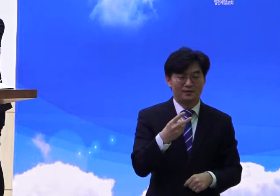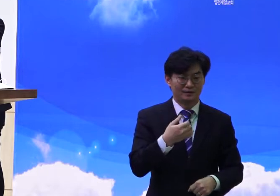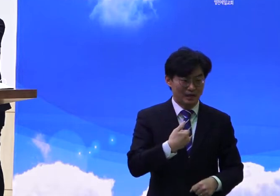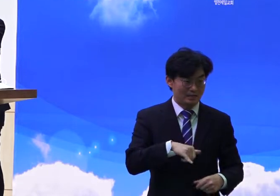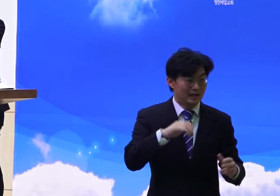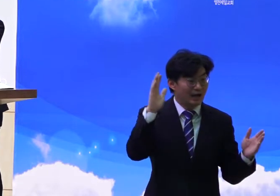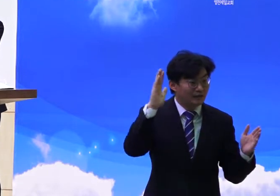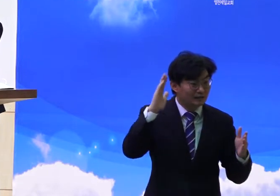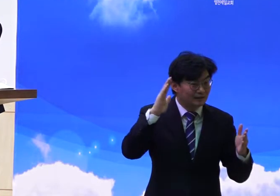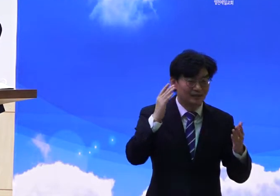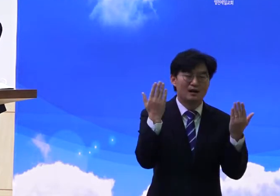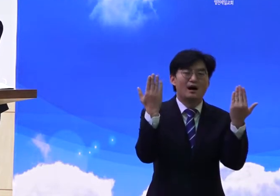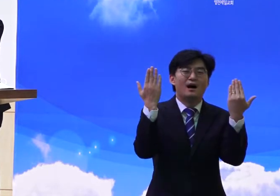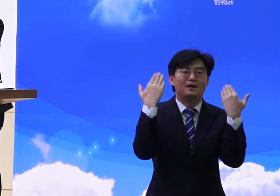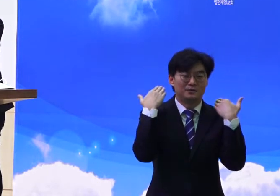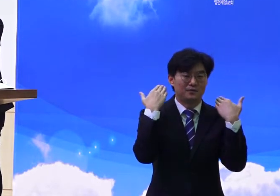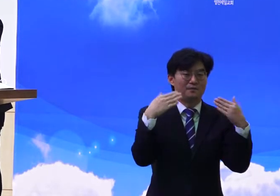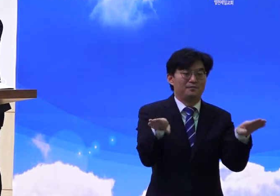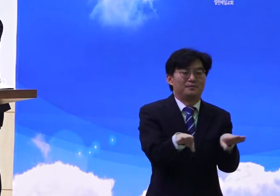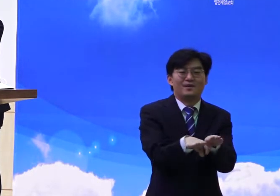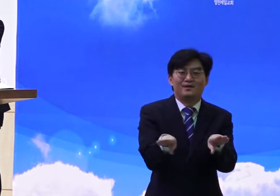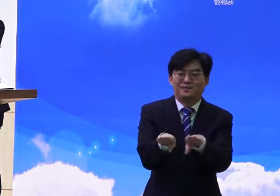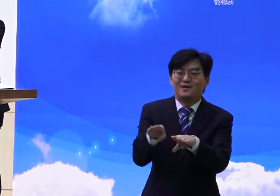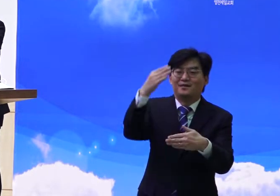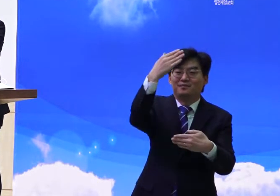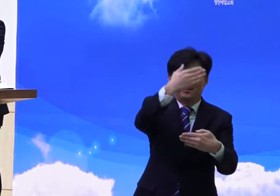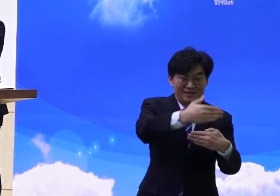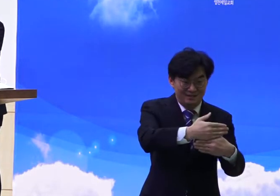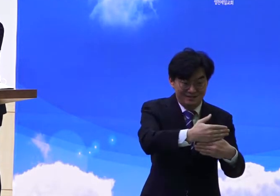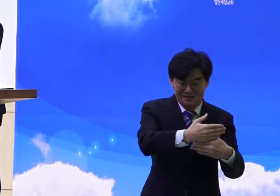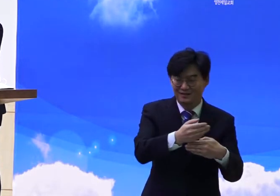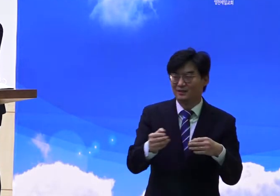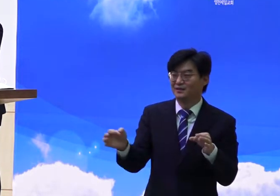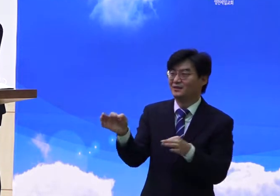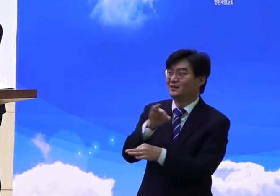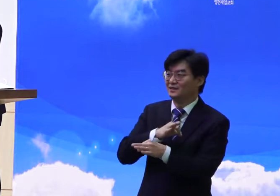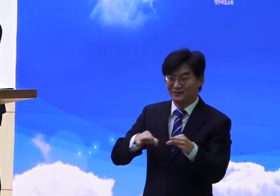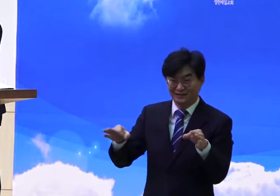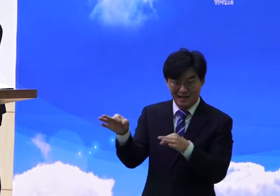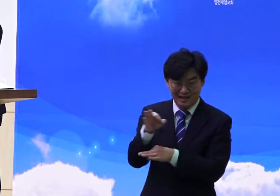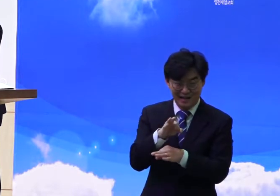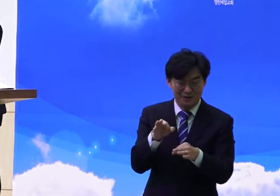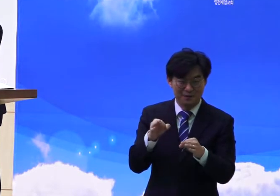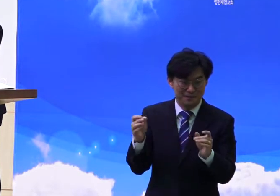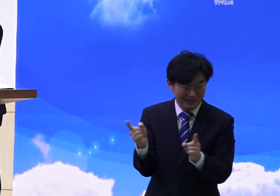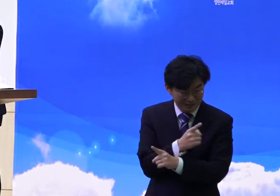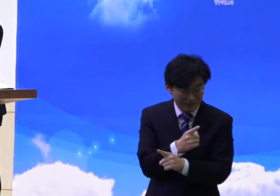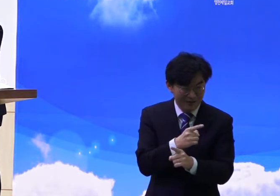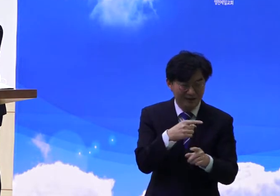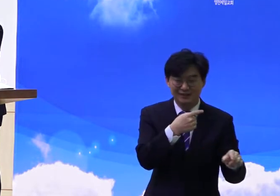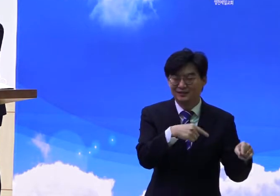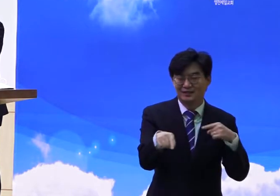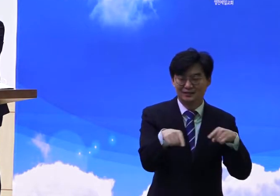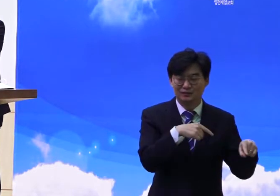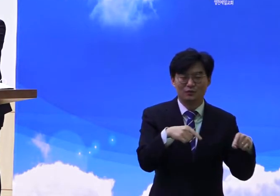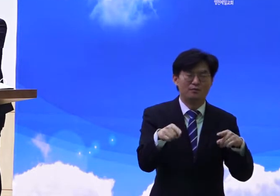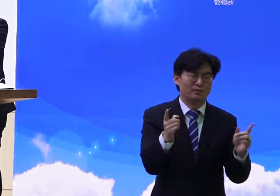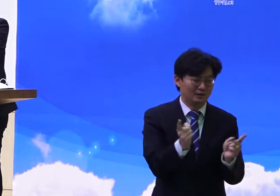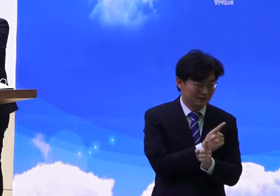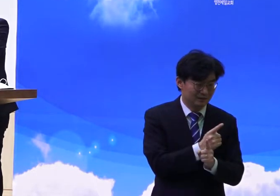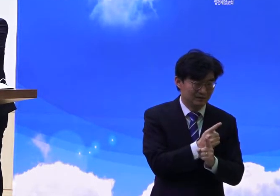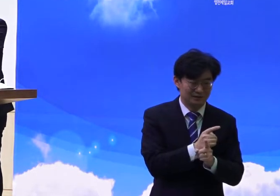교육이 굉장히 또 많이 변했고, 경제가 변했고, 정치까지 큰 변화를 겪었습니다. 여전히 또 그런 과정